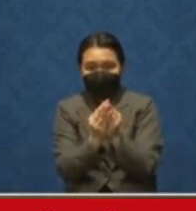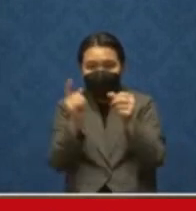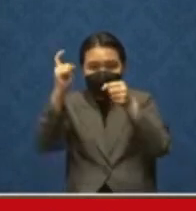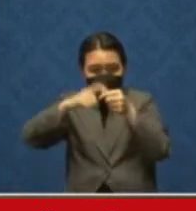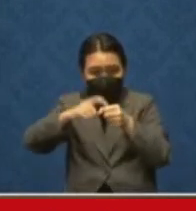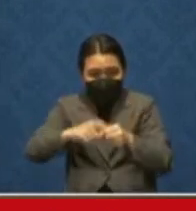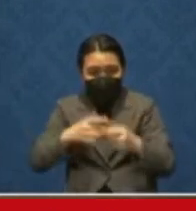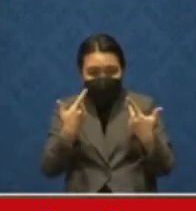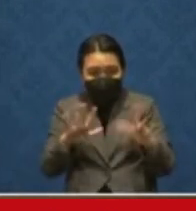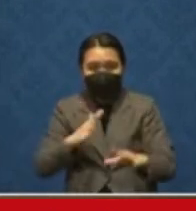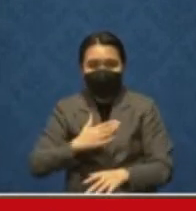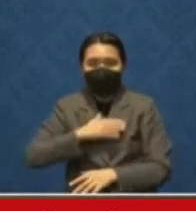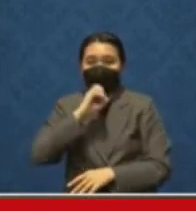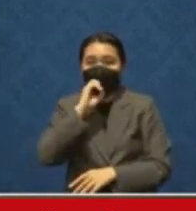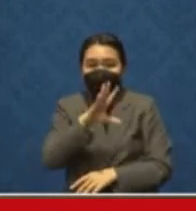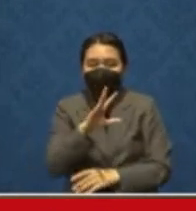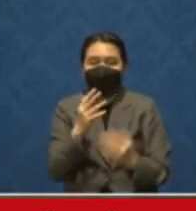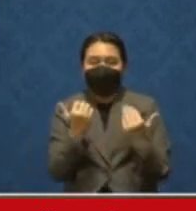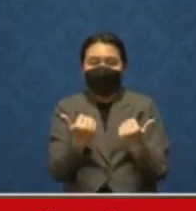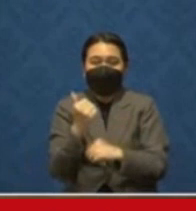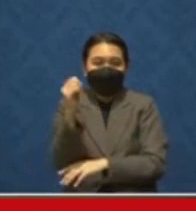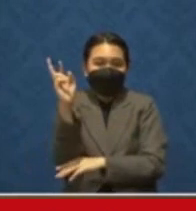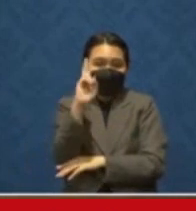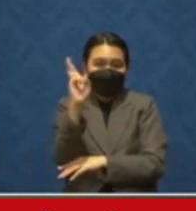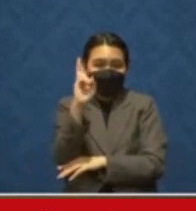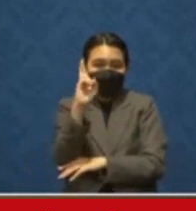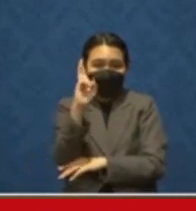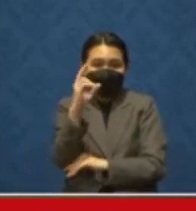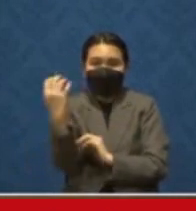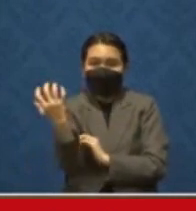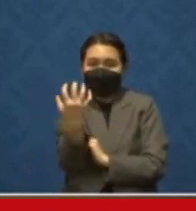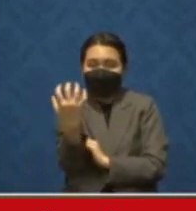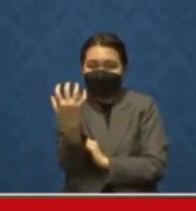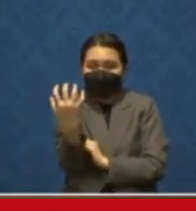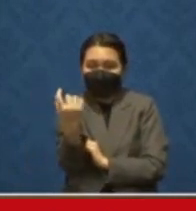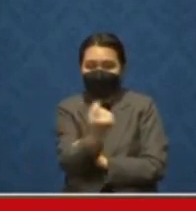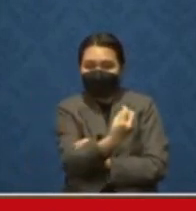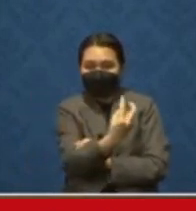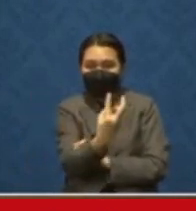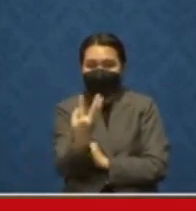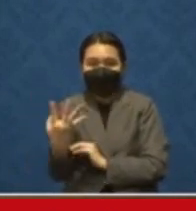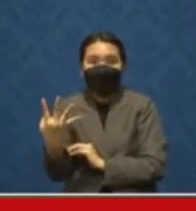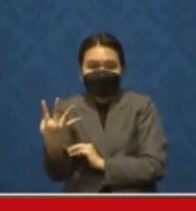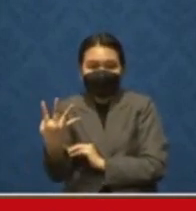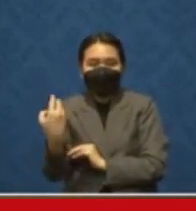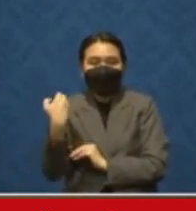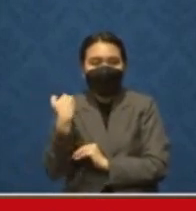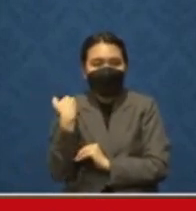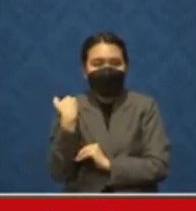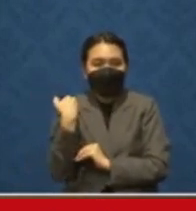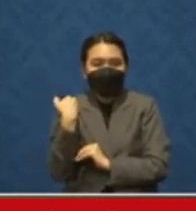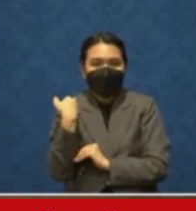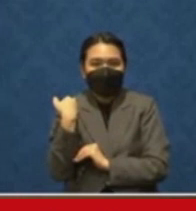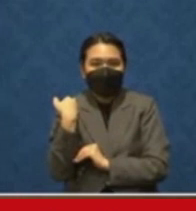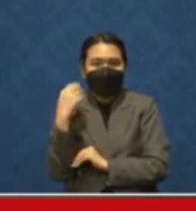ทำเรื่องนี้คู่ขนานกันมาวันนี้มีผลของการลงคะแนนเข้ามาแล้วด้วยผมจะแจ้งให้ทราบ